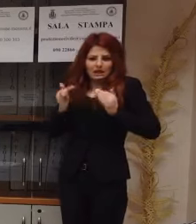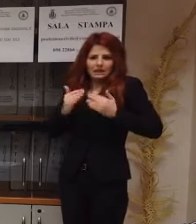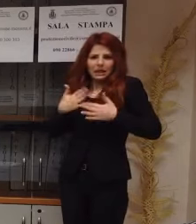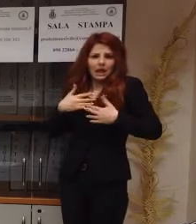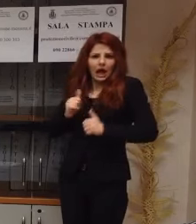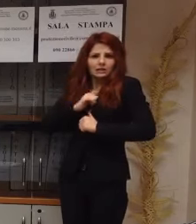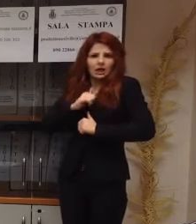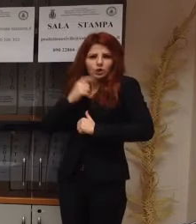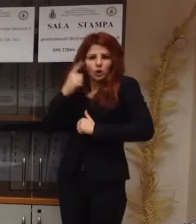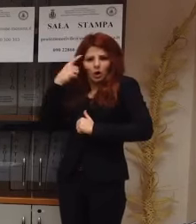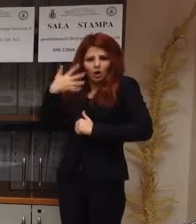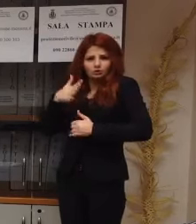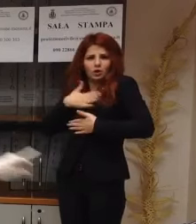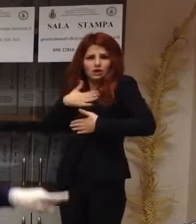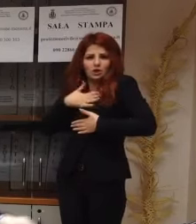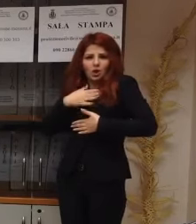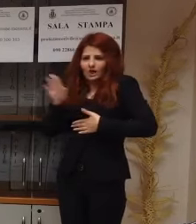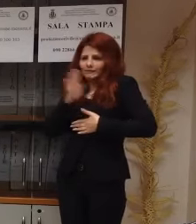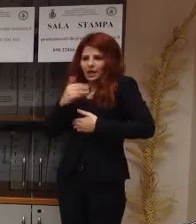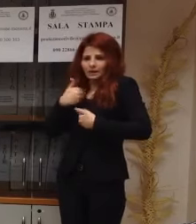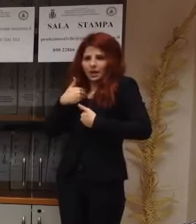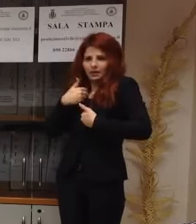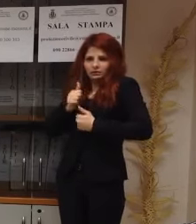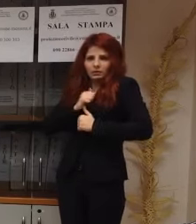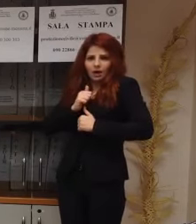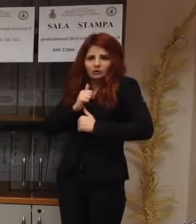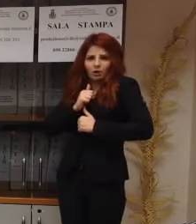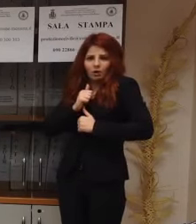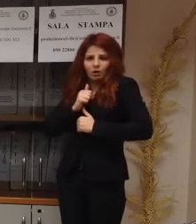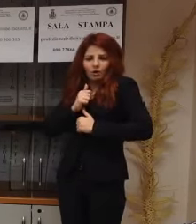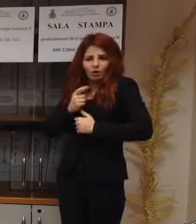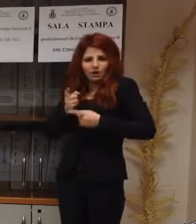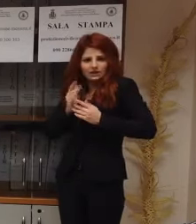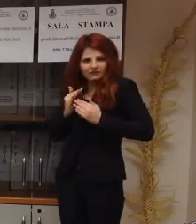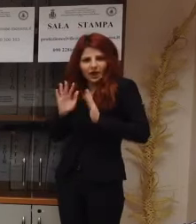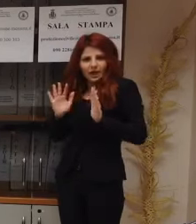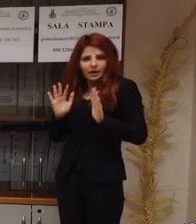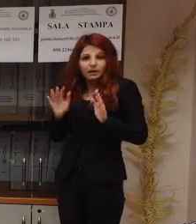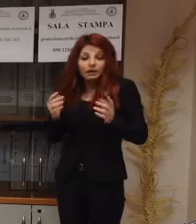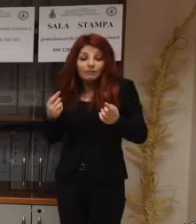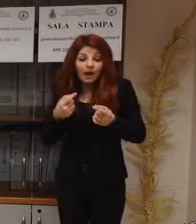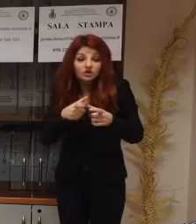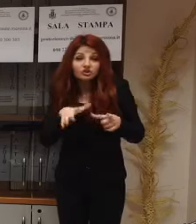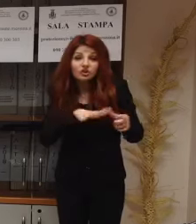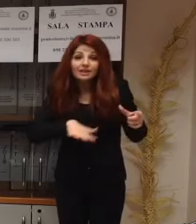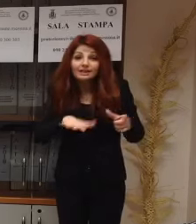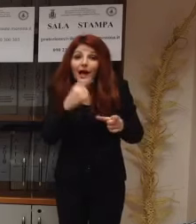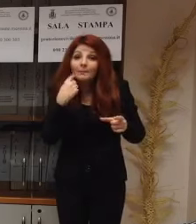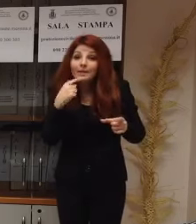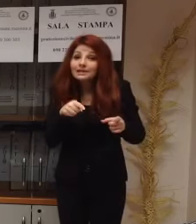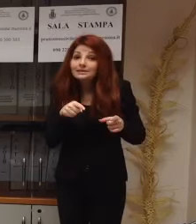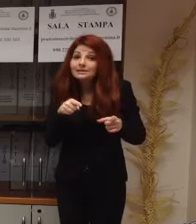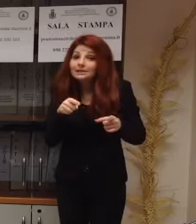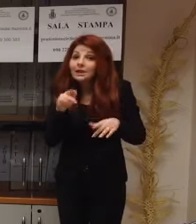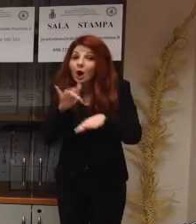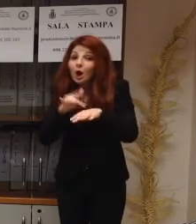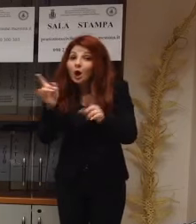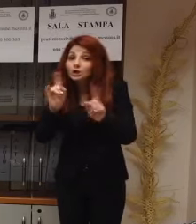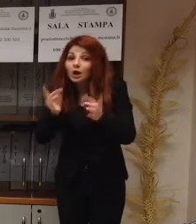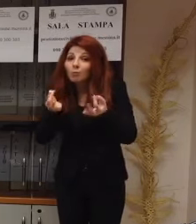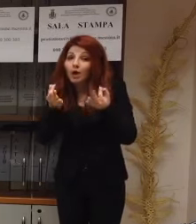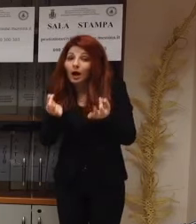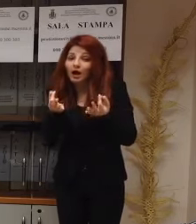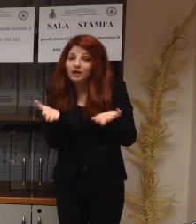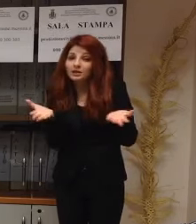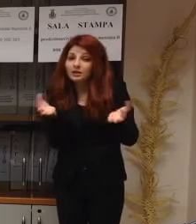città, lì dobbiamo veramente essere non bravi, dobbiamo essere leali con